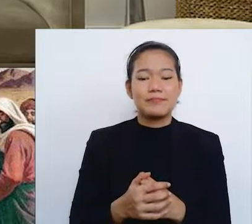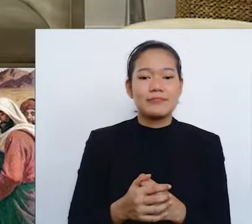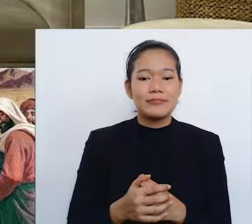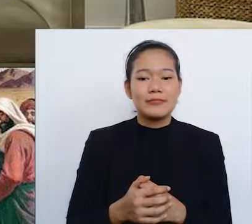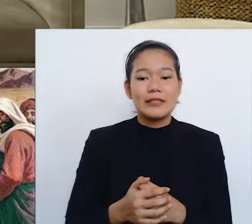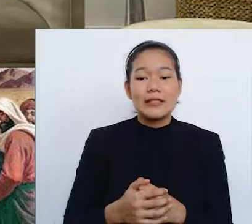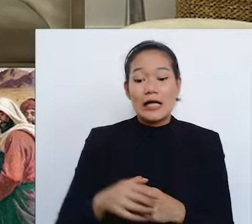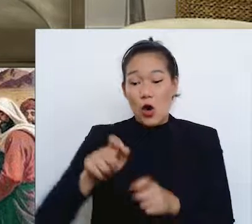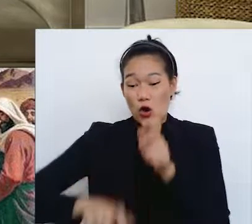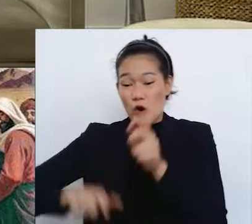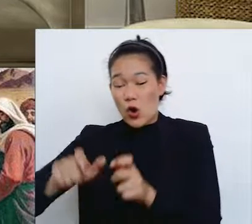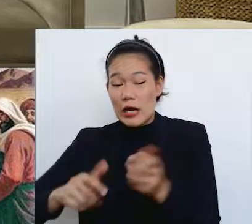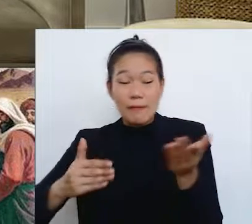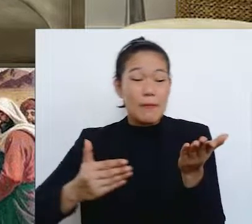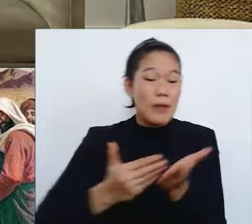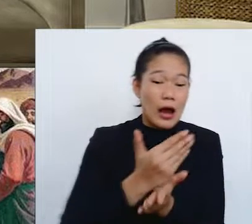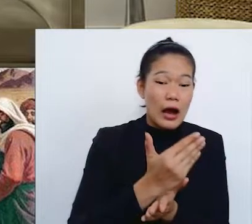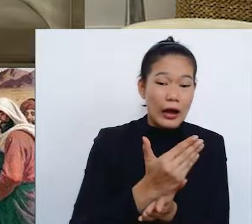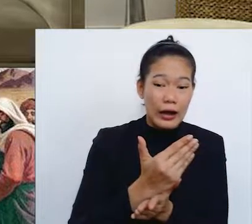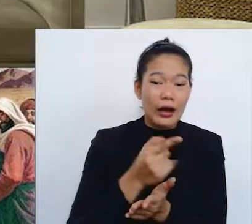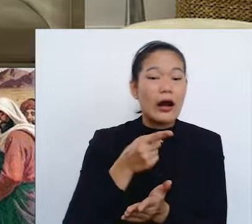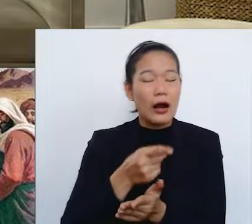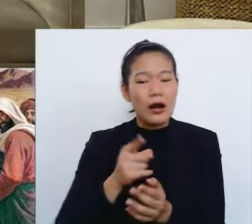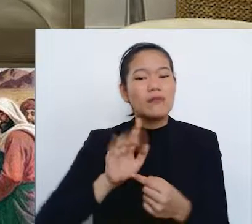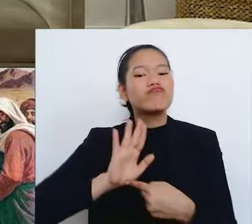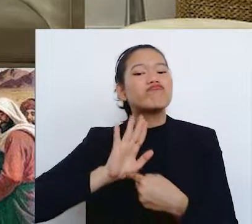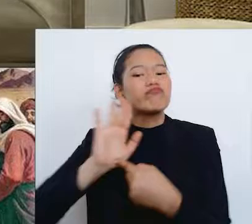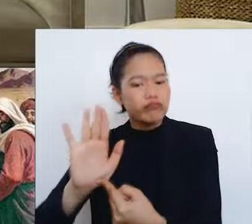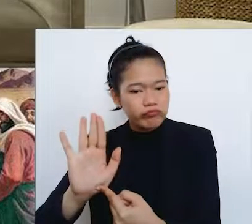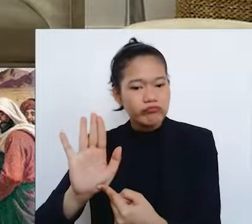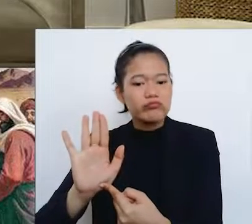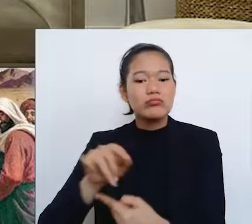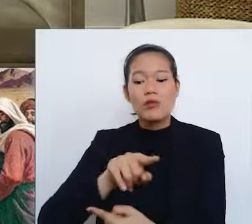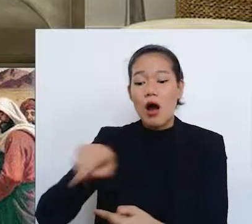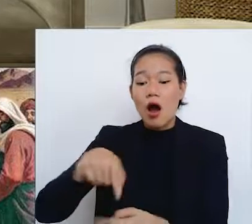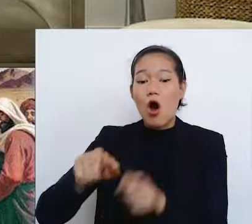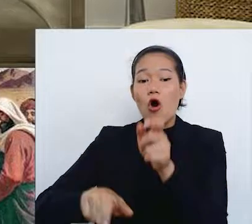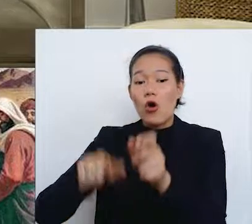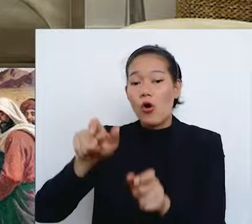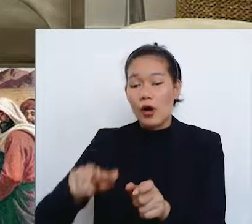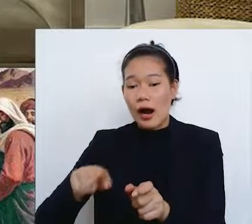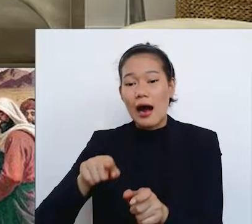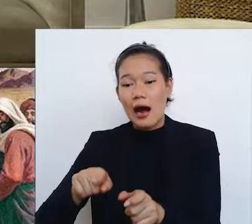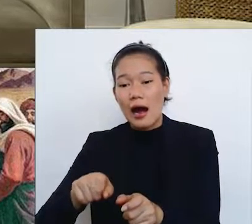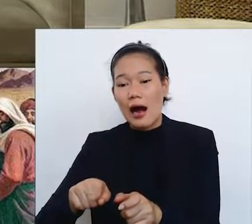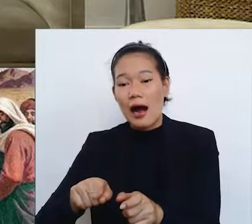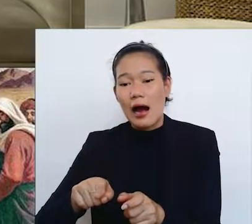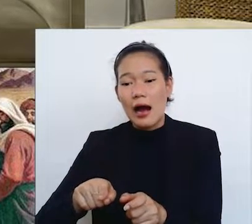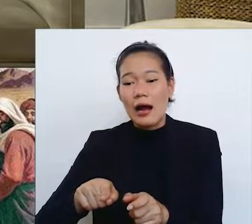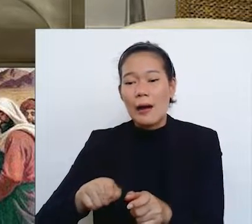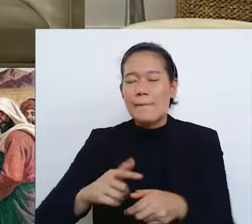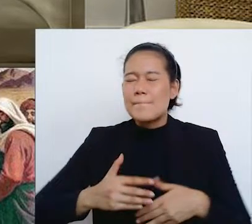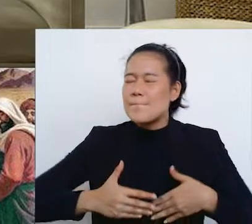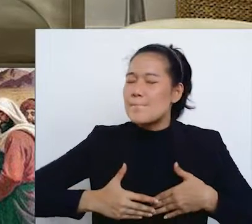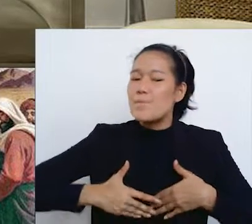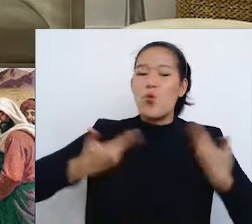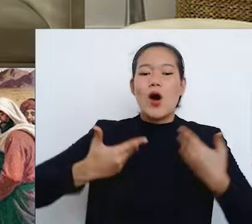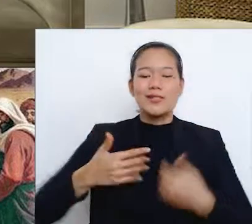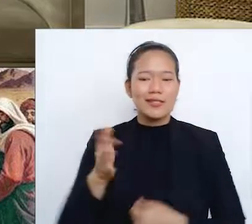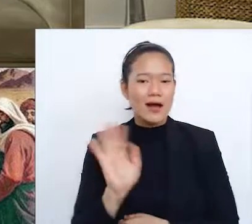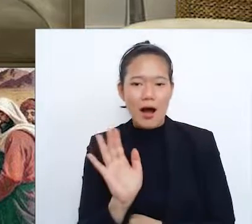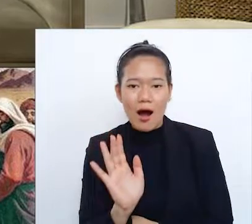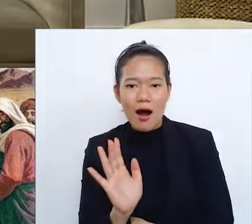sisi lain, ketidaktaatan mereka juga menunjukkan bahwa mereka adalah orang yang tidak